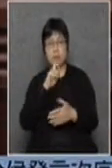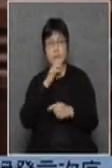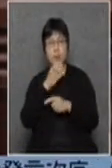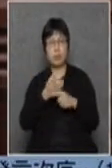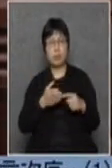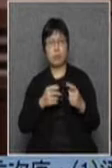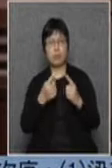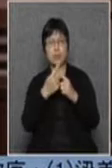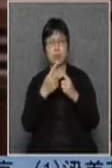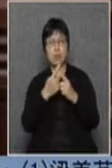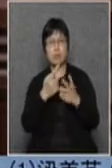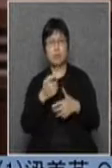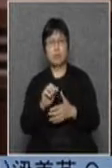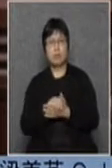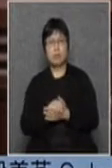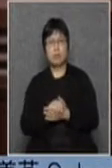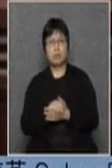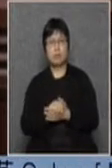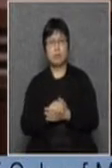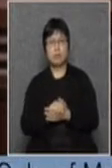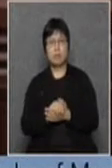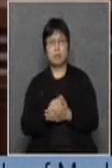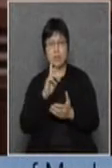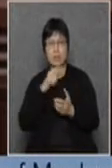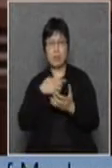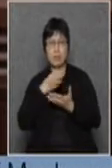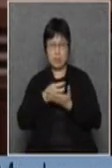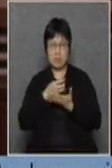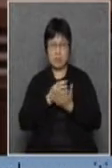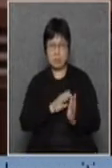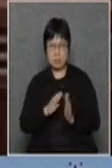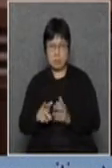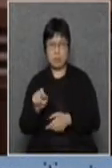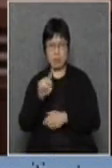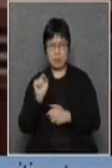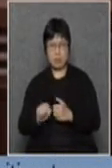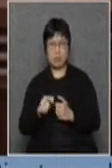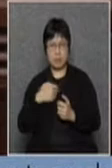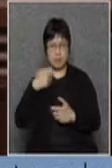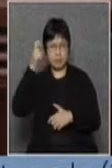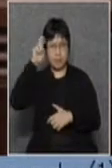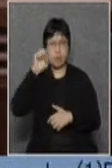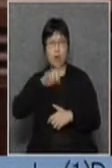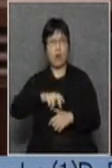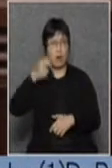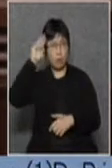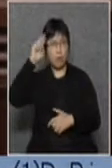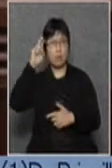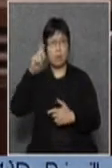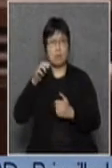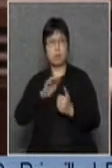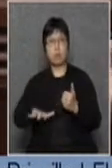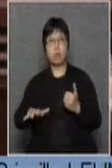人咧係話要好仔細去處理呢個問題嘅。啊，佢講咗一句考慮就已經影響我哋，